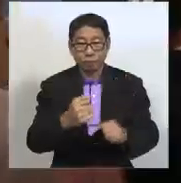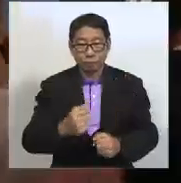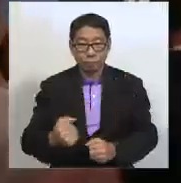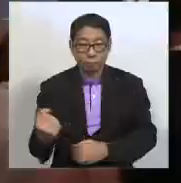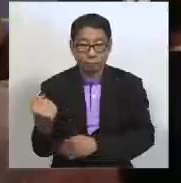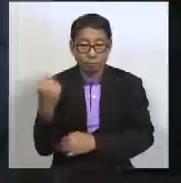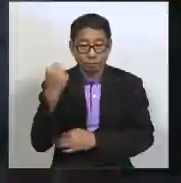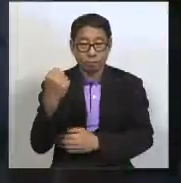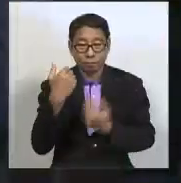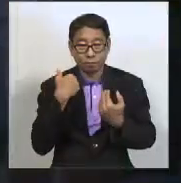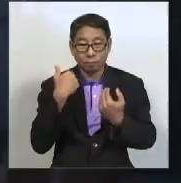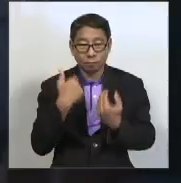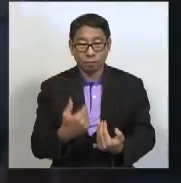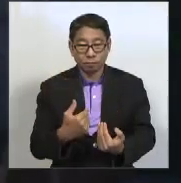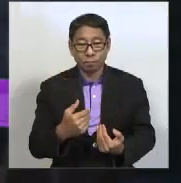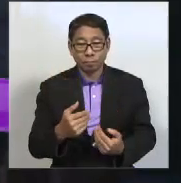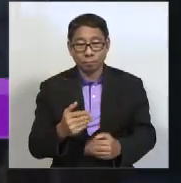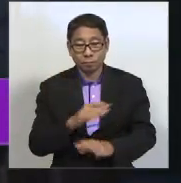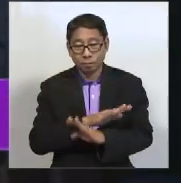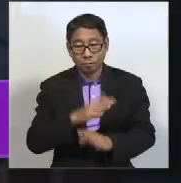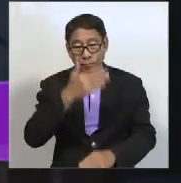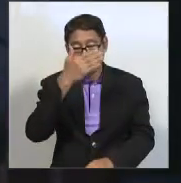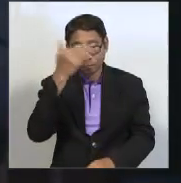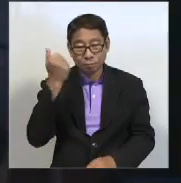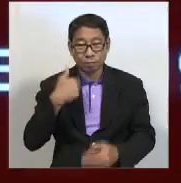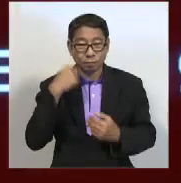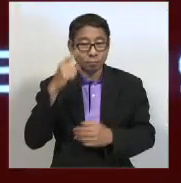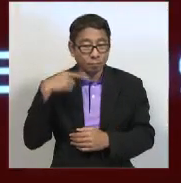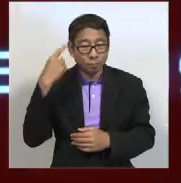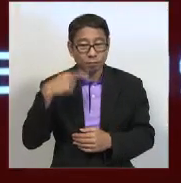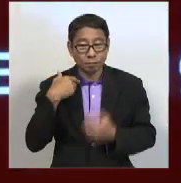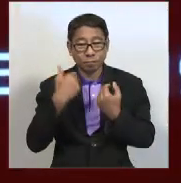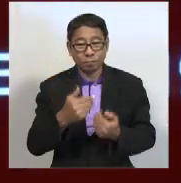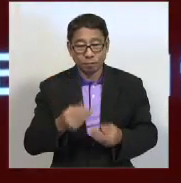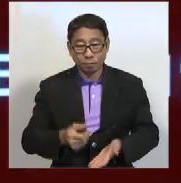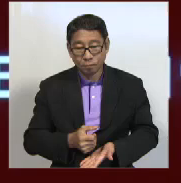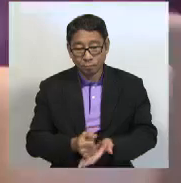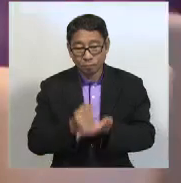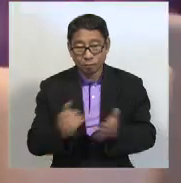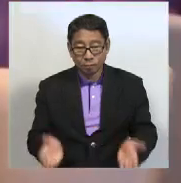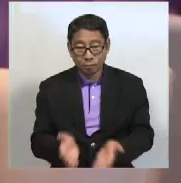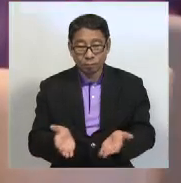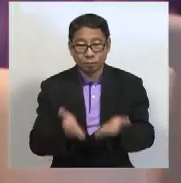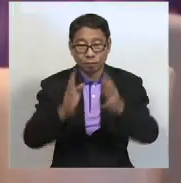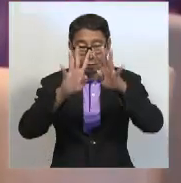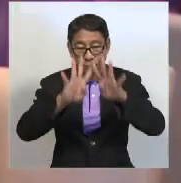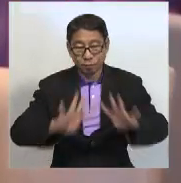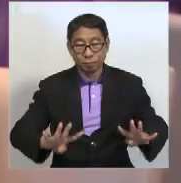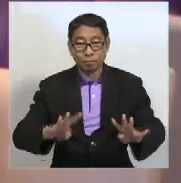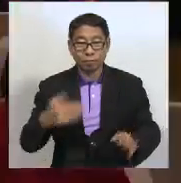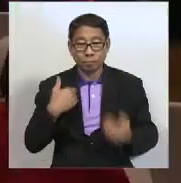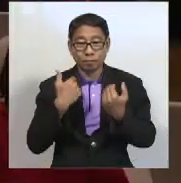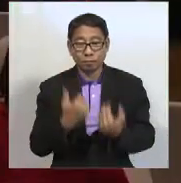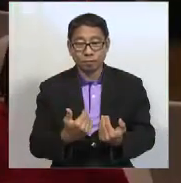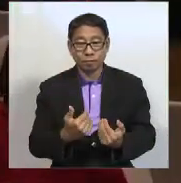Stronger Together Don't Leave No One Behind ก็จะช่วยผลักดันสตรีไปสู่อาเซียนโดยไม่ทิ้งใครไว้ข้างหลังนะคะทั้งนี้